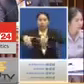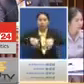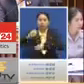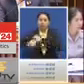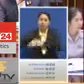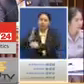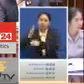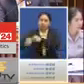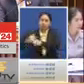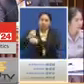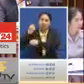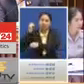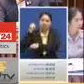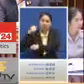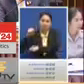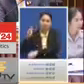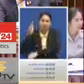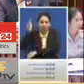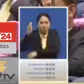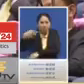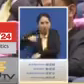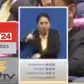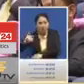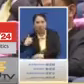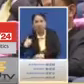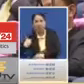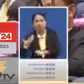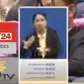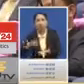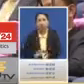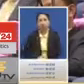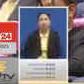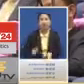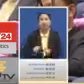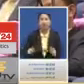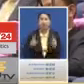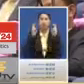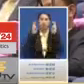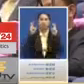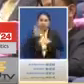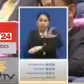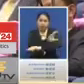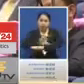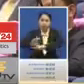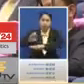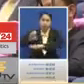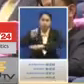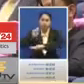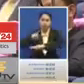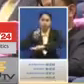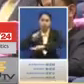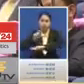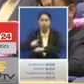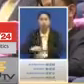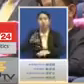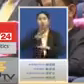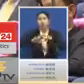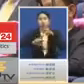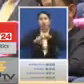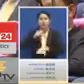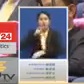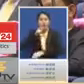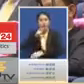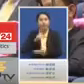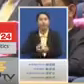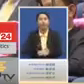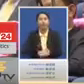ปีไม่รู้จะได้ผลหรือไม่แต่ท่านเอารถไฟความเร็วสูงแล้วเอาเมกะโปรเจกต์ออกไปรางคู่ร